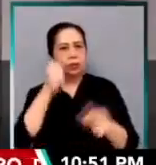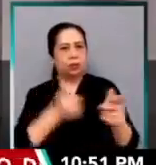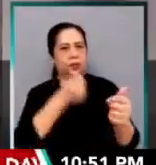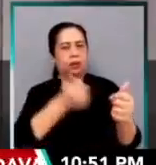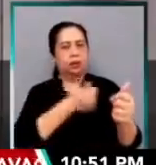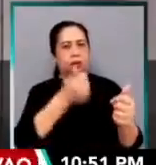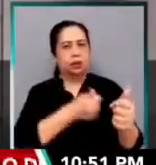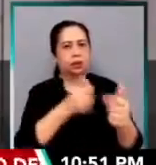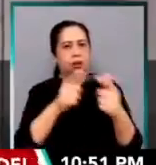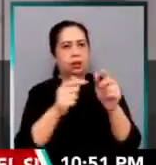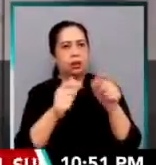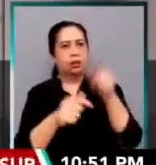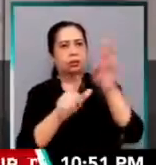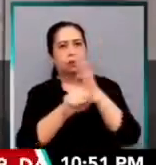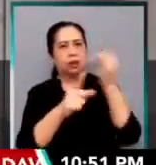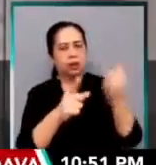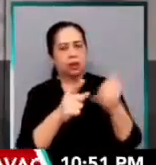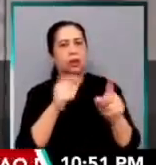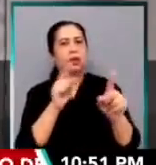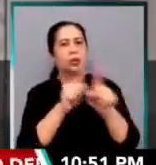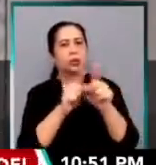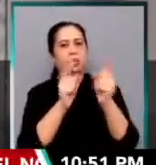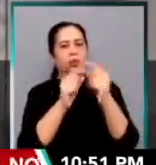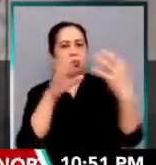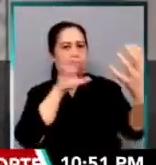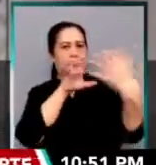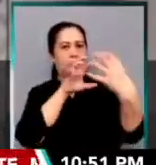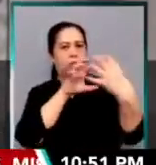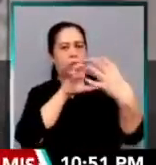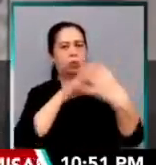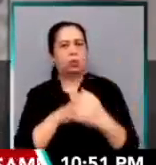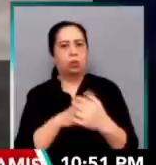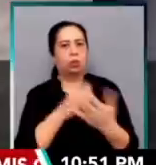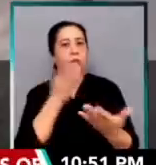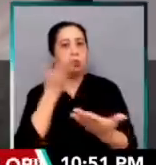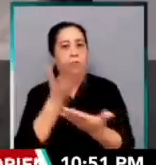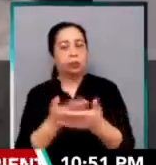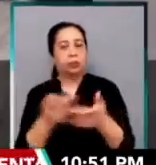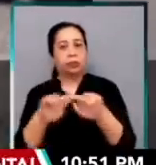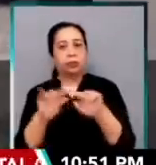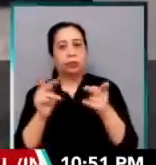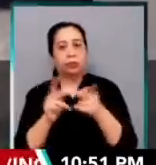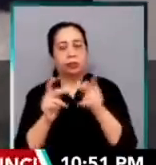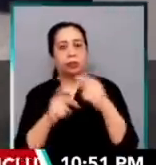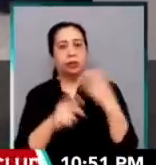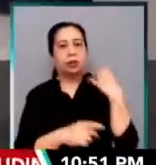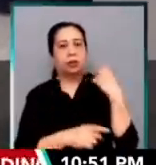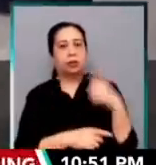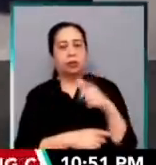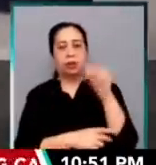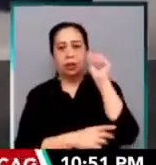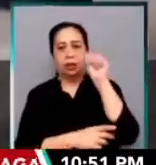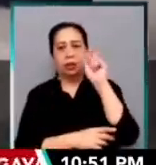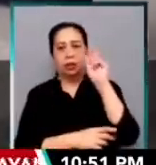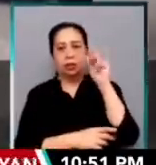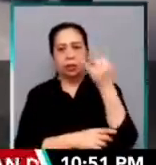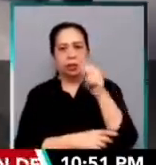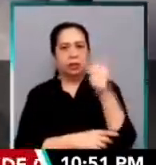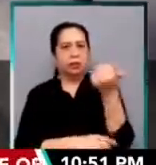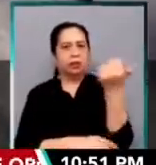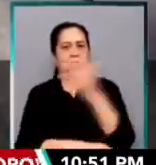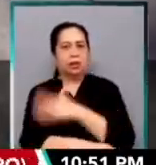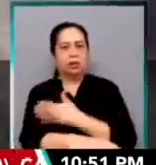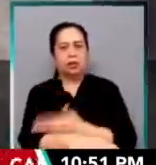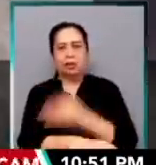kabilang barangay at doon nagkasagutan. Dumating naman sa lugar si Councilor RJ at isa pang anak ni Fariñas